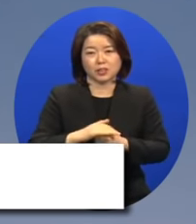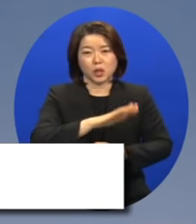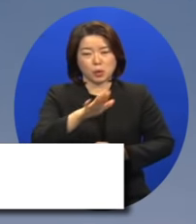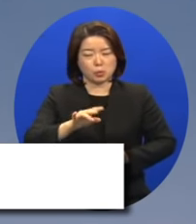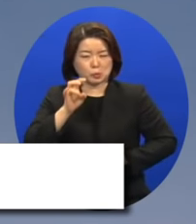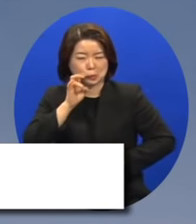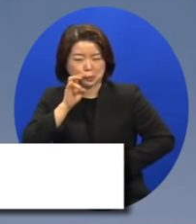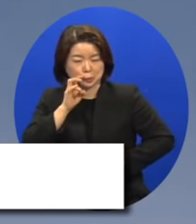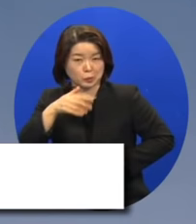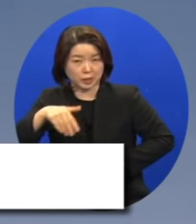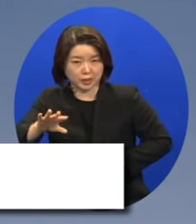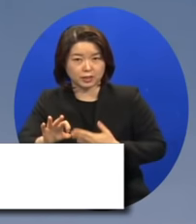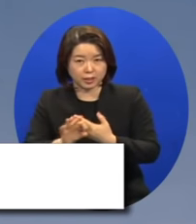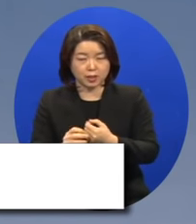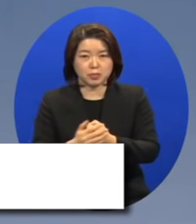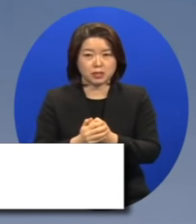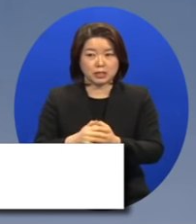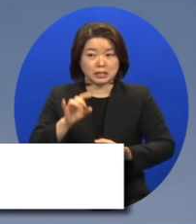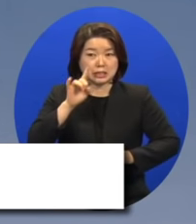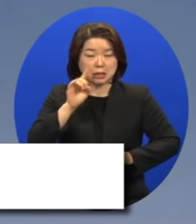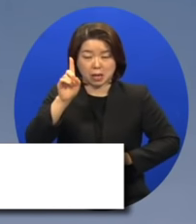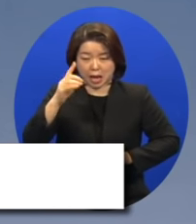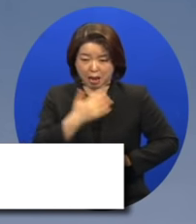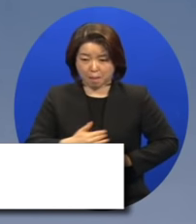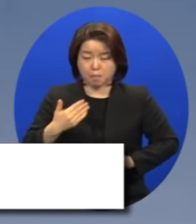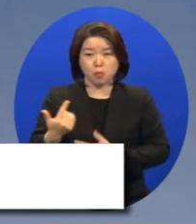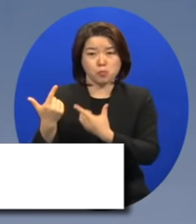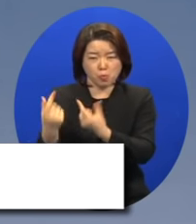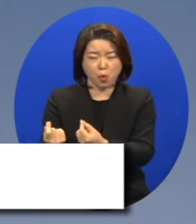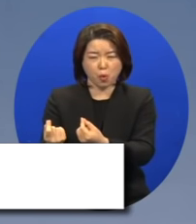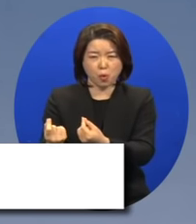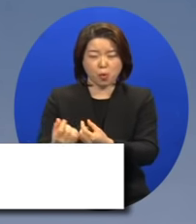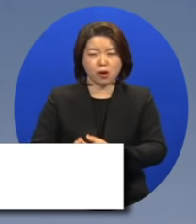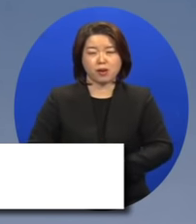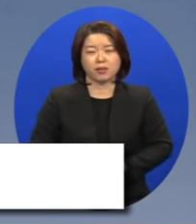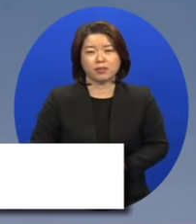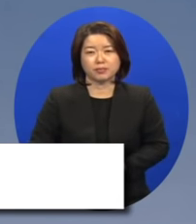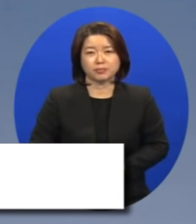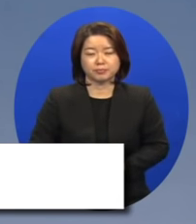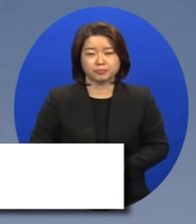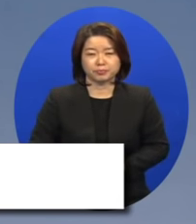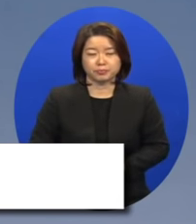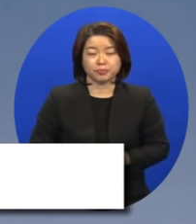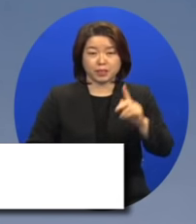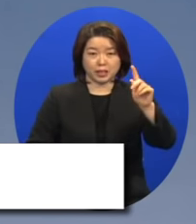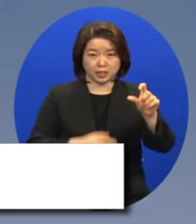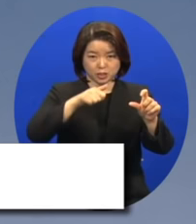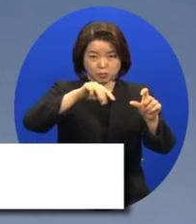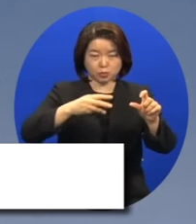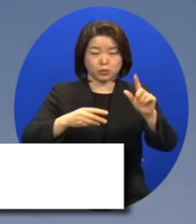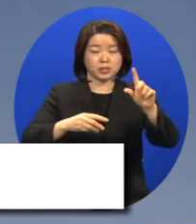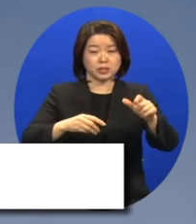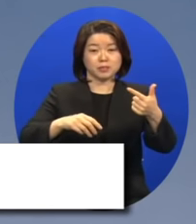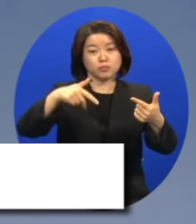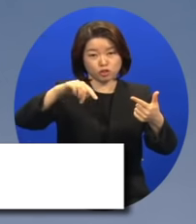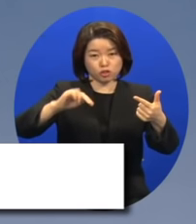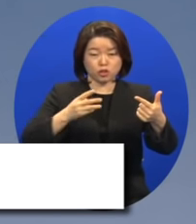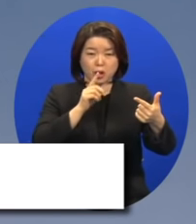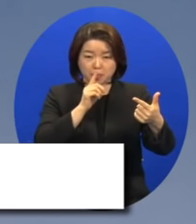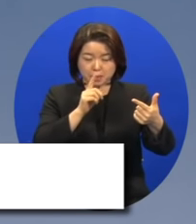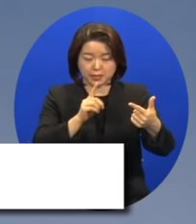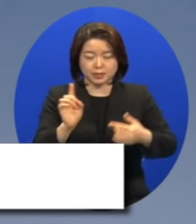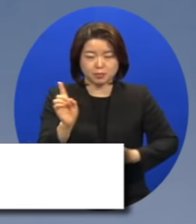매춘부를찾아가면 ,우리는그녀와한몸이된다 .15절과16절은